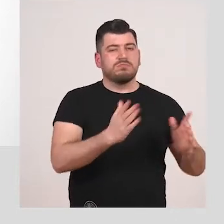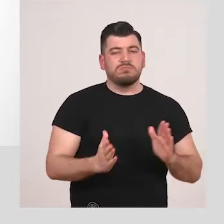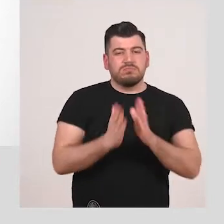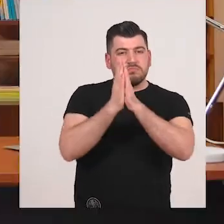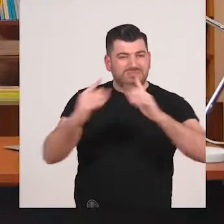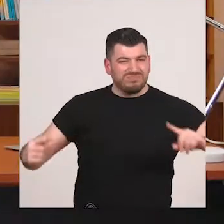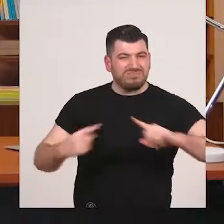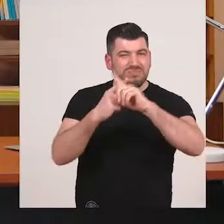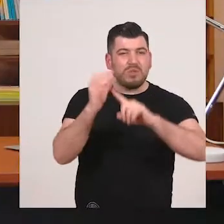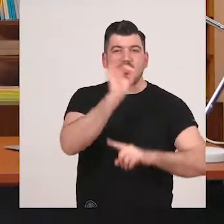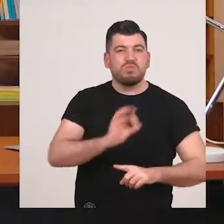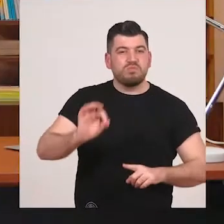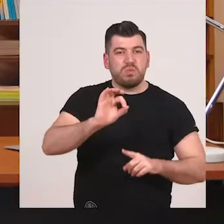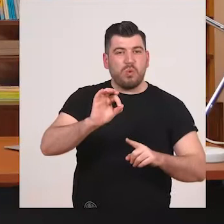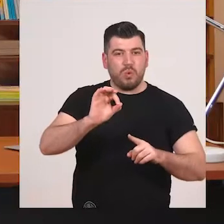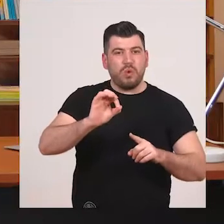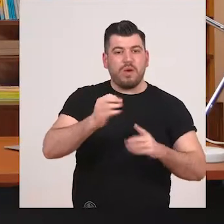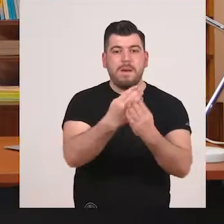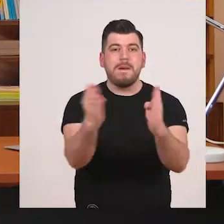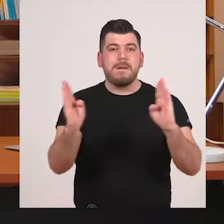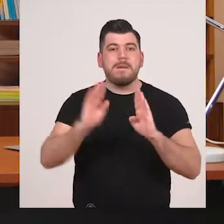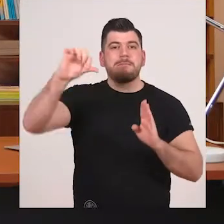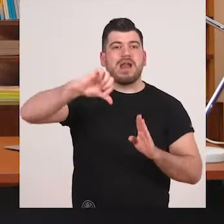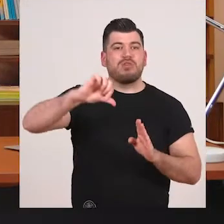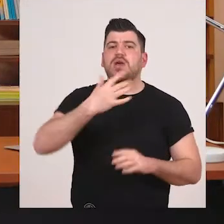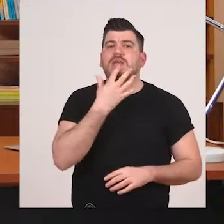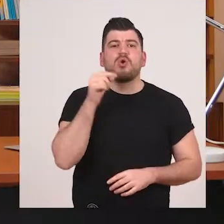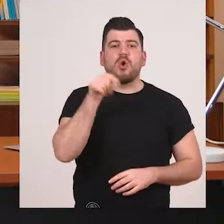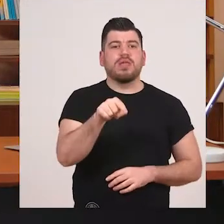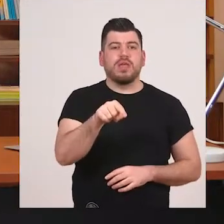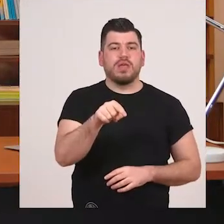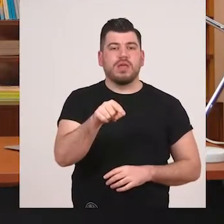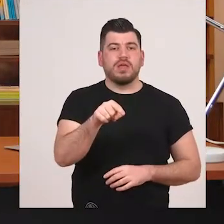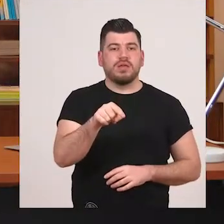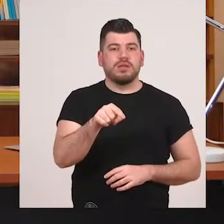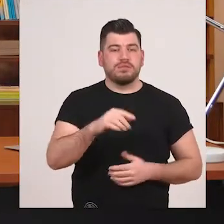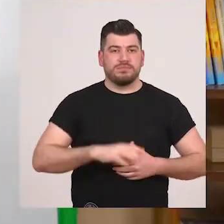Μαραθώνα. Γιατί έγινε η μάχη στο Μαραθώνα και συγκεκριμένα?